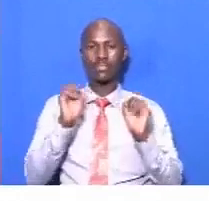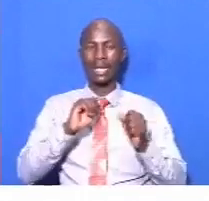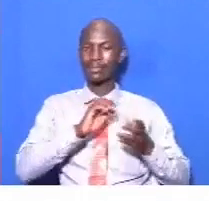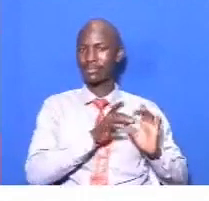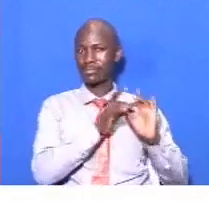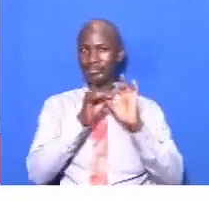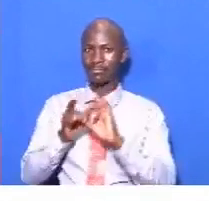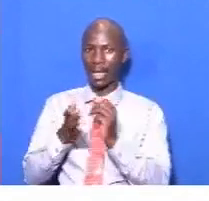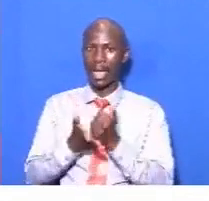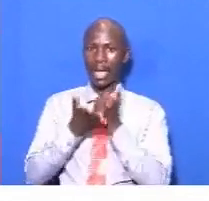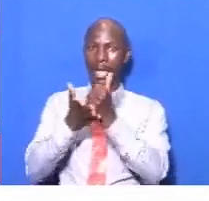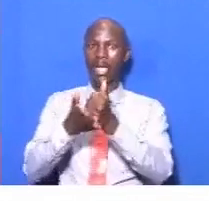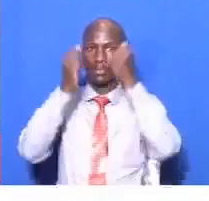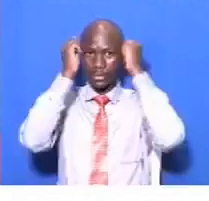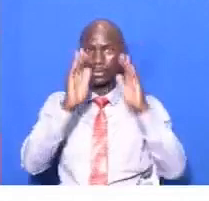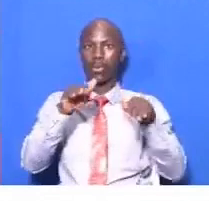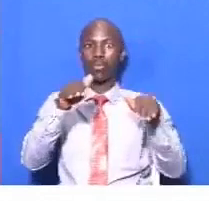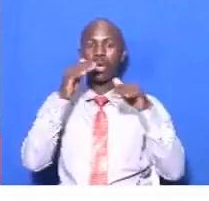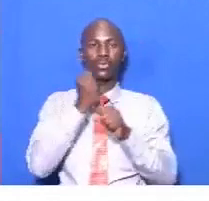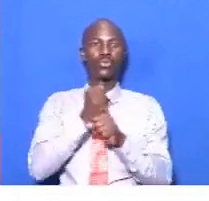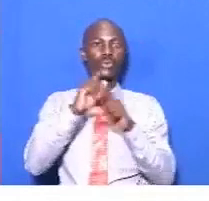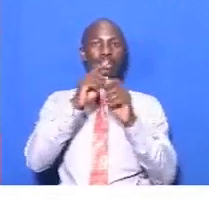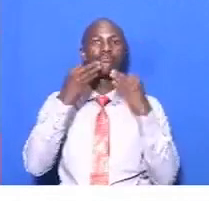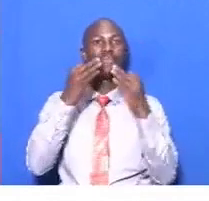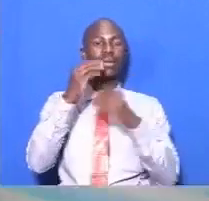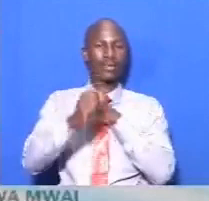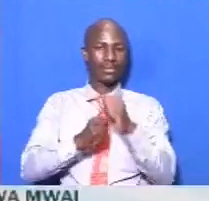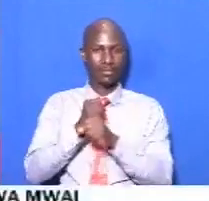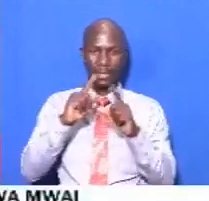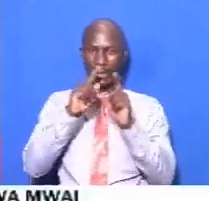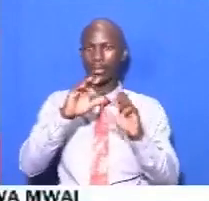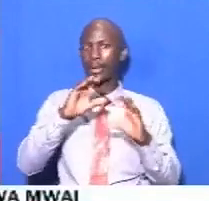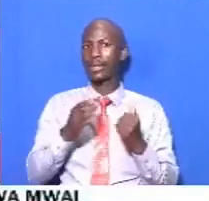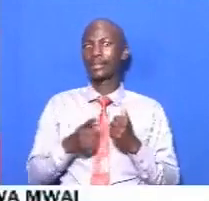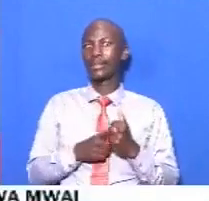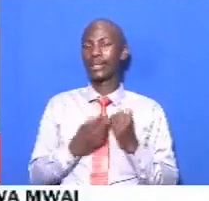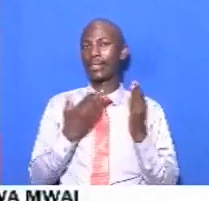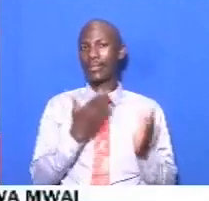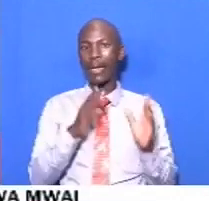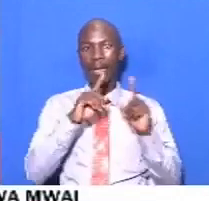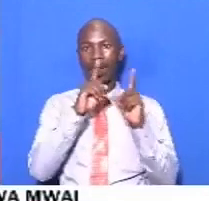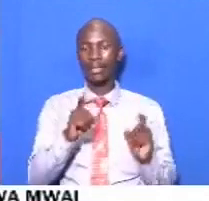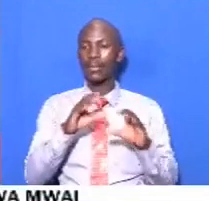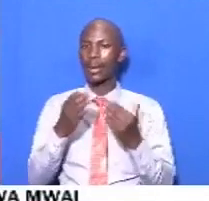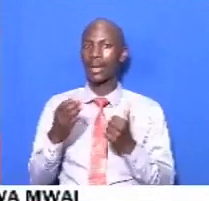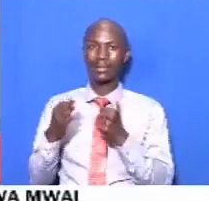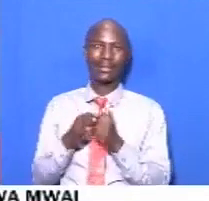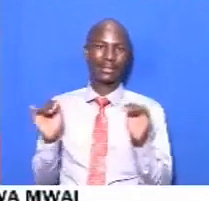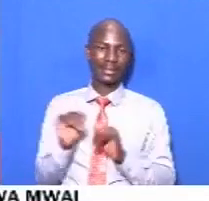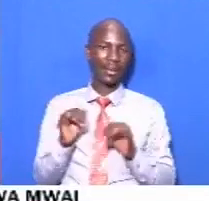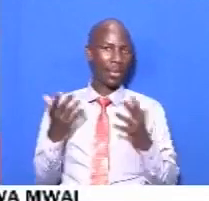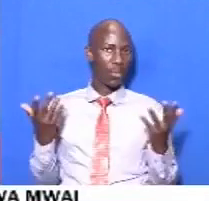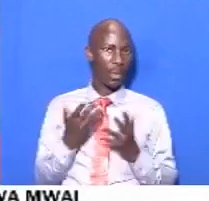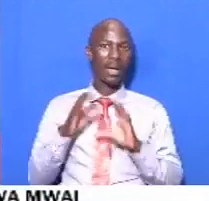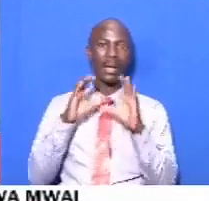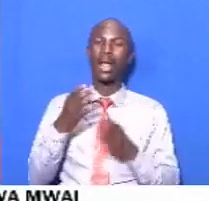na kutetheesya Amanyiwa alametele mitiani ya mwadhi wa mwaka mutiani wa kilasi cha dandatu, mutiani wa kilasi cha nyanyo, ndomwa na